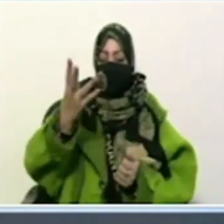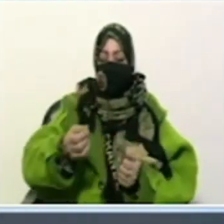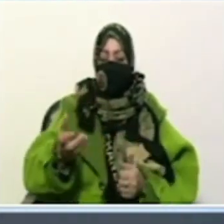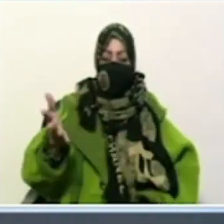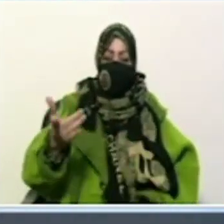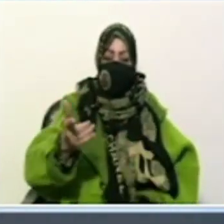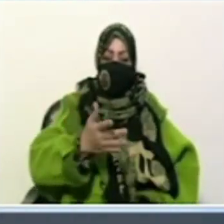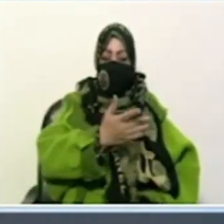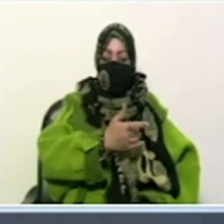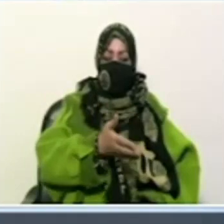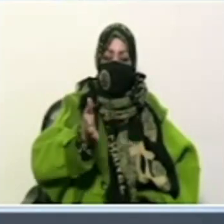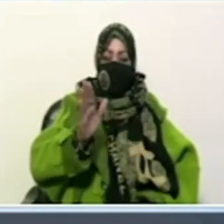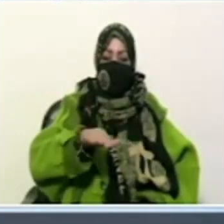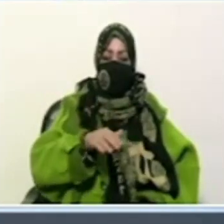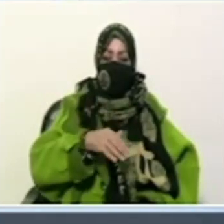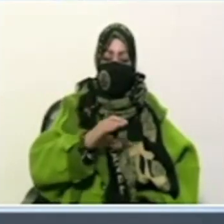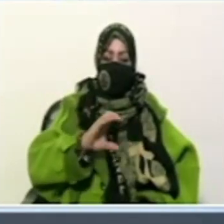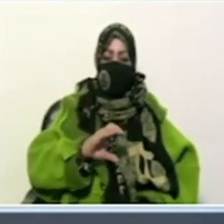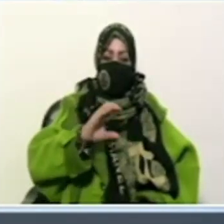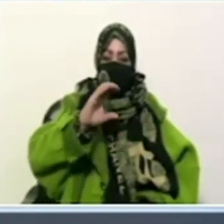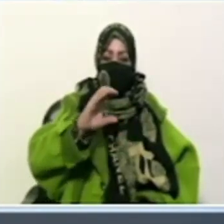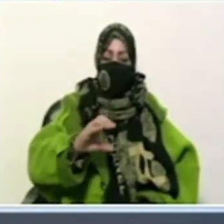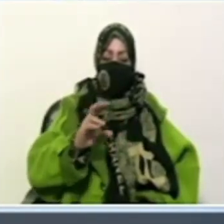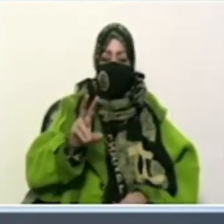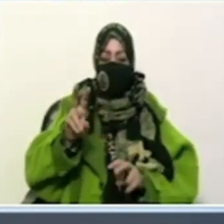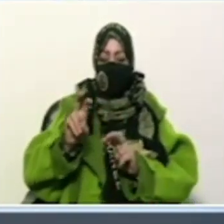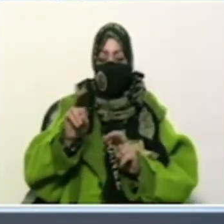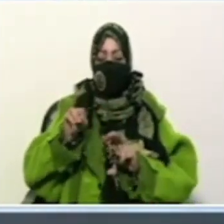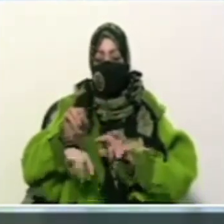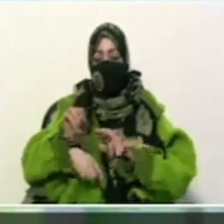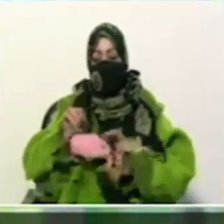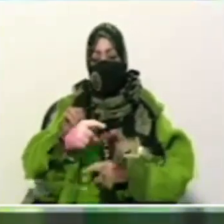الله ونجيب عن أسئلتنا بإذن الله تعالى.